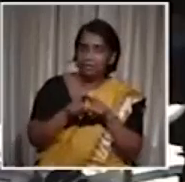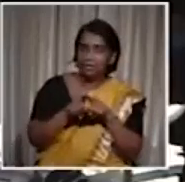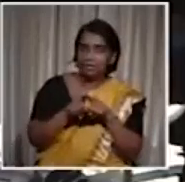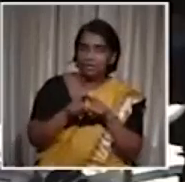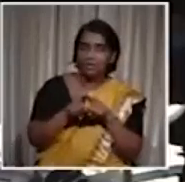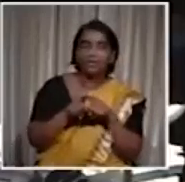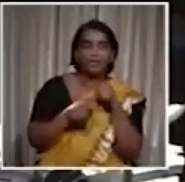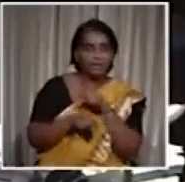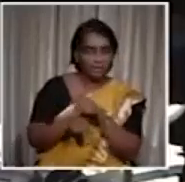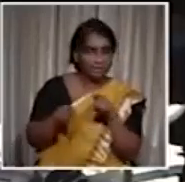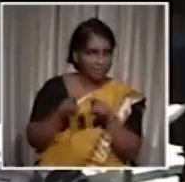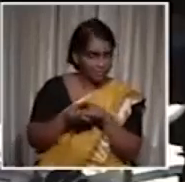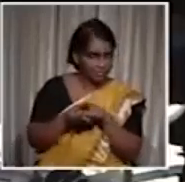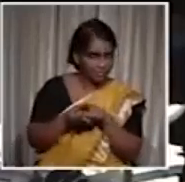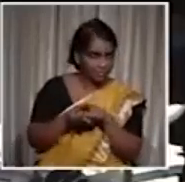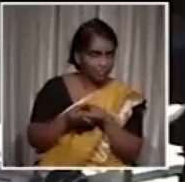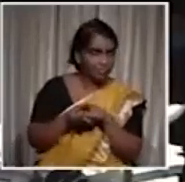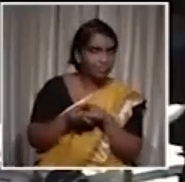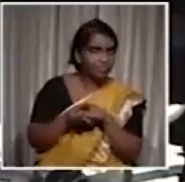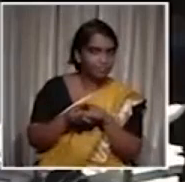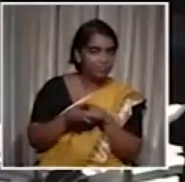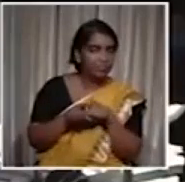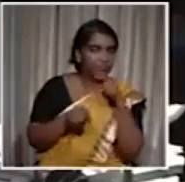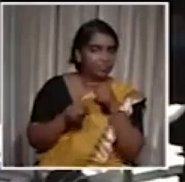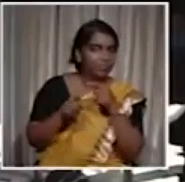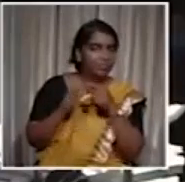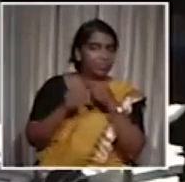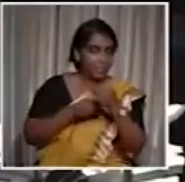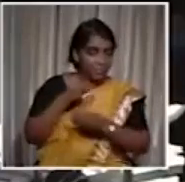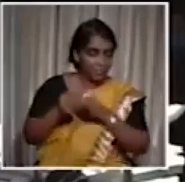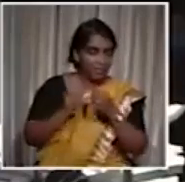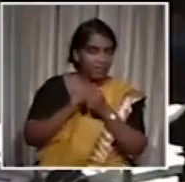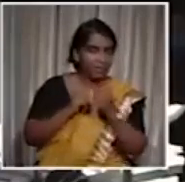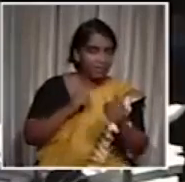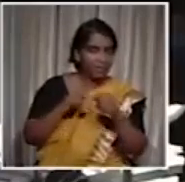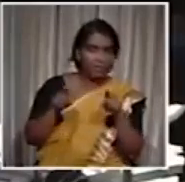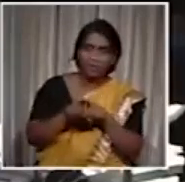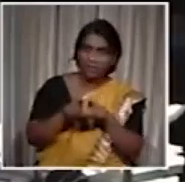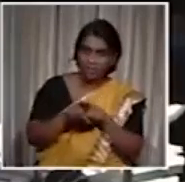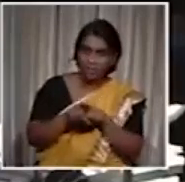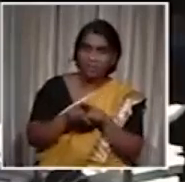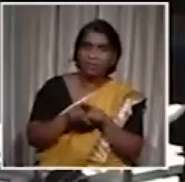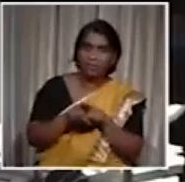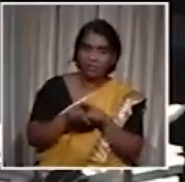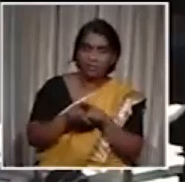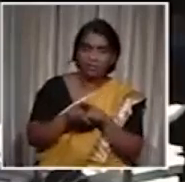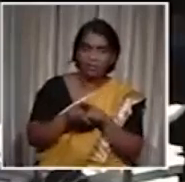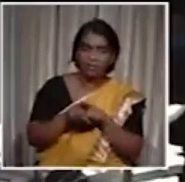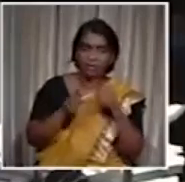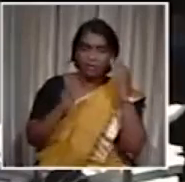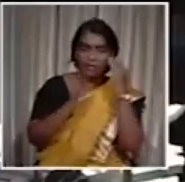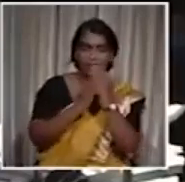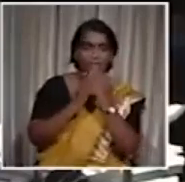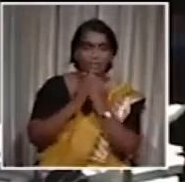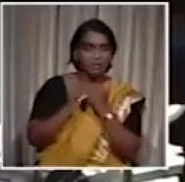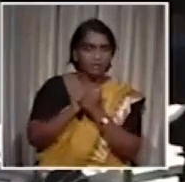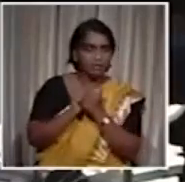රාජපක්ෂ මහත්මයාගේ කාලය ඇතුළත වාණිජ වෙළඳපොළේ ණය ආරම්භ තියෙන බිලියන 3 හමාරයි. දෙදාස් පහළොව ඉඳන් දෙදාස් දහනවේ අවසන්